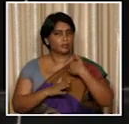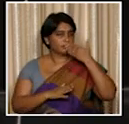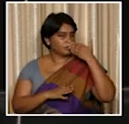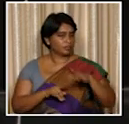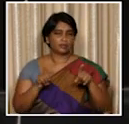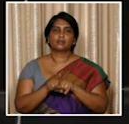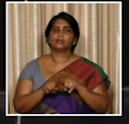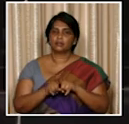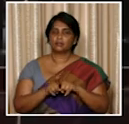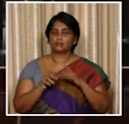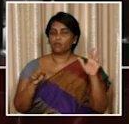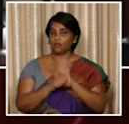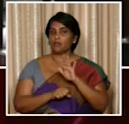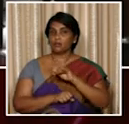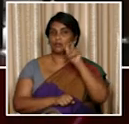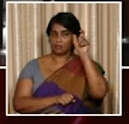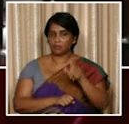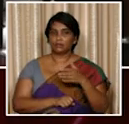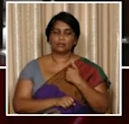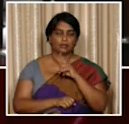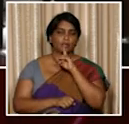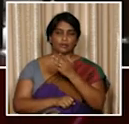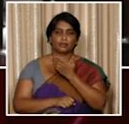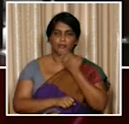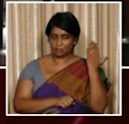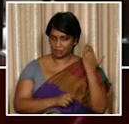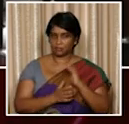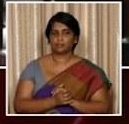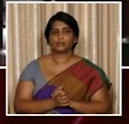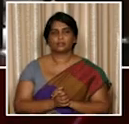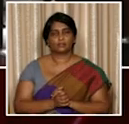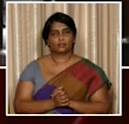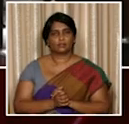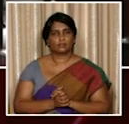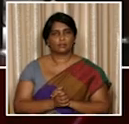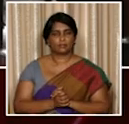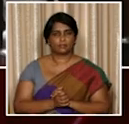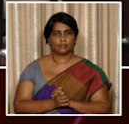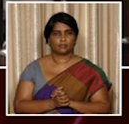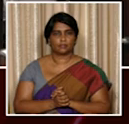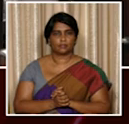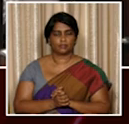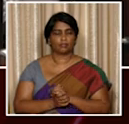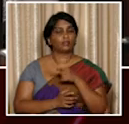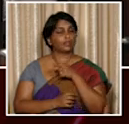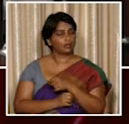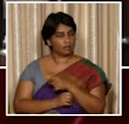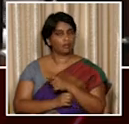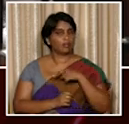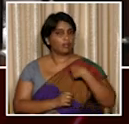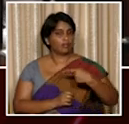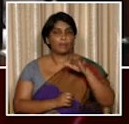நான் ஞாபகப்படுத்துகின்றேன். அதிகார மோகங்களால் ஏற்பட்ட 52 நாள் அரசியல் இழுபறி நிலவிய